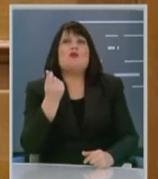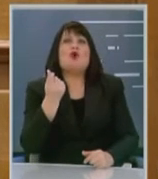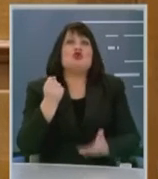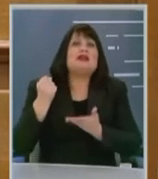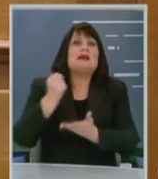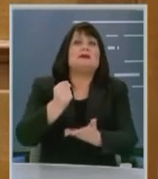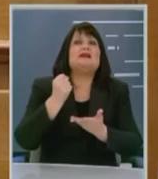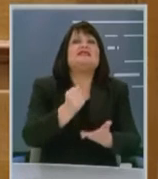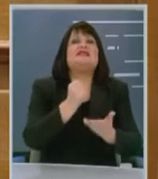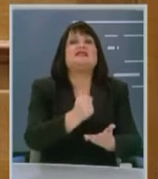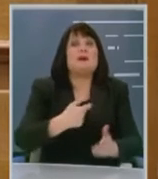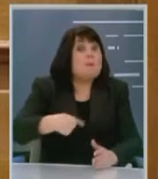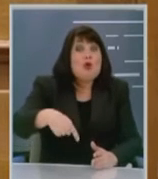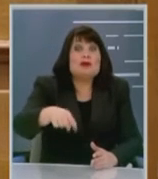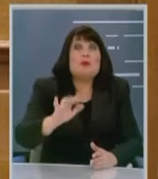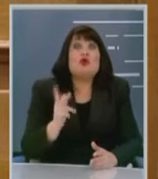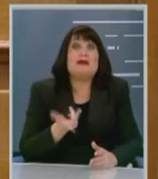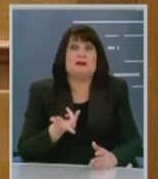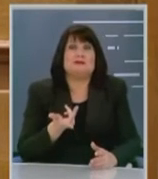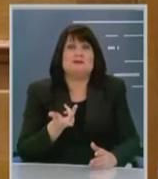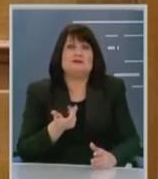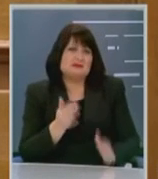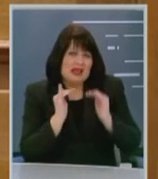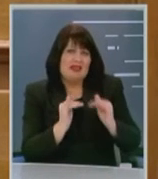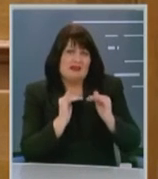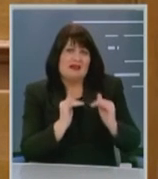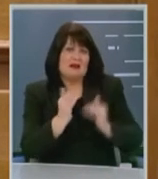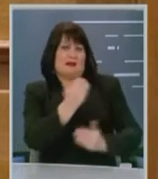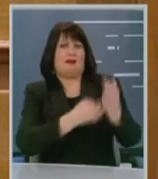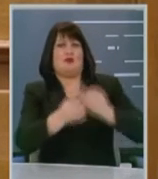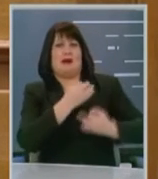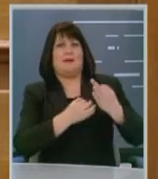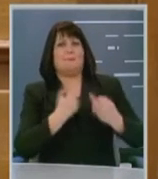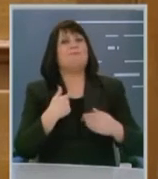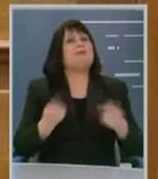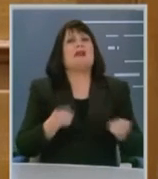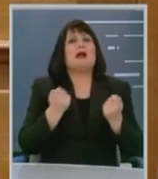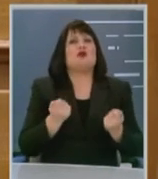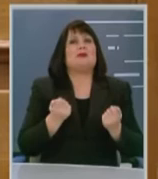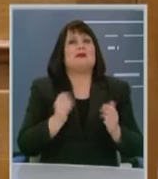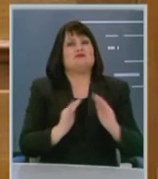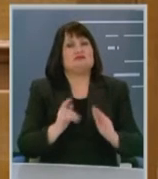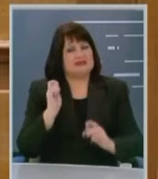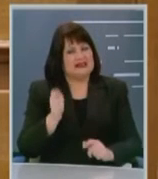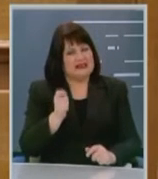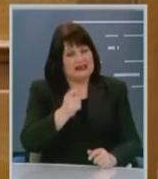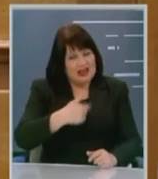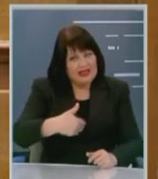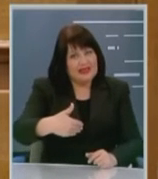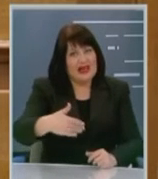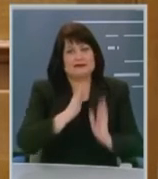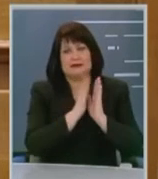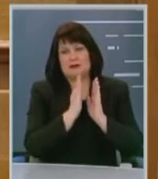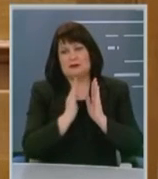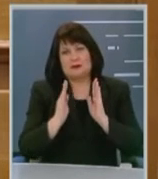ενισχύσεις και πότε θα τα πάρουμε, τι κάναμε εμείς? Εξασφαλίσαμε την ομαλή καταβολή των ενισχύσεων,